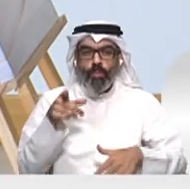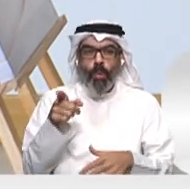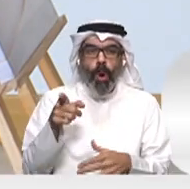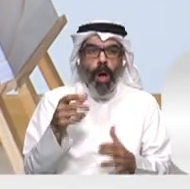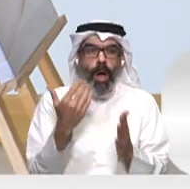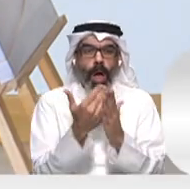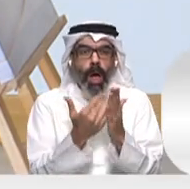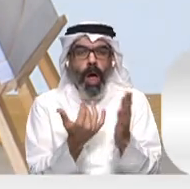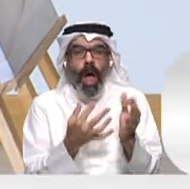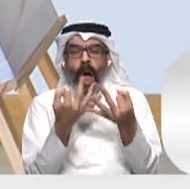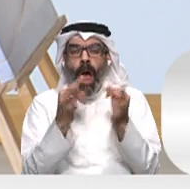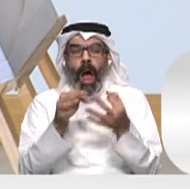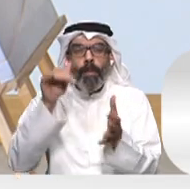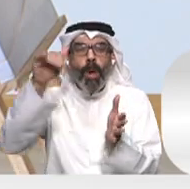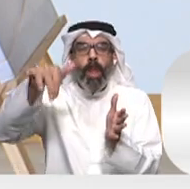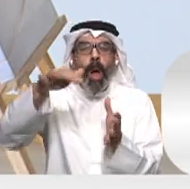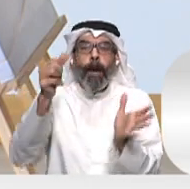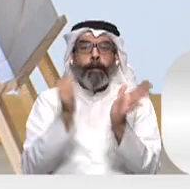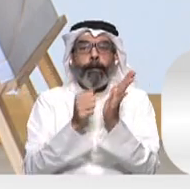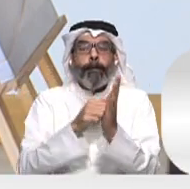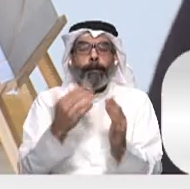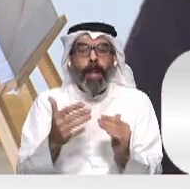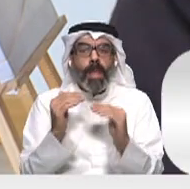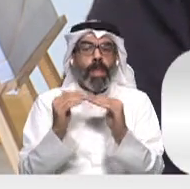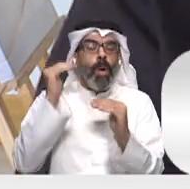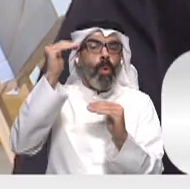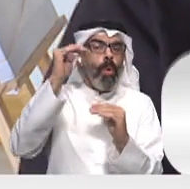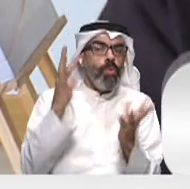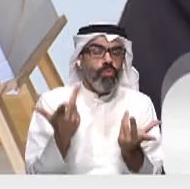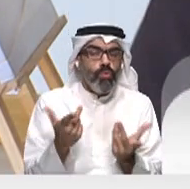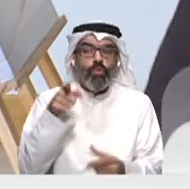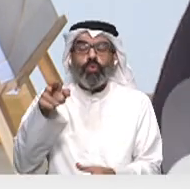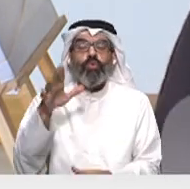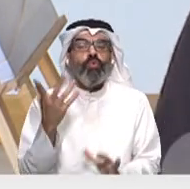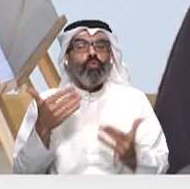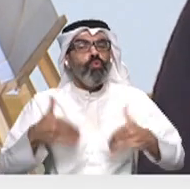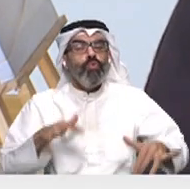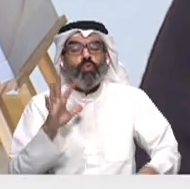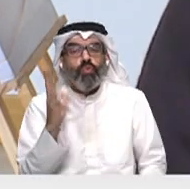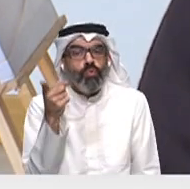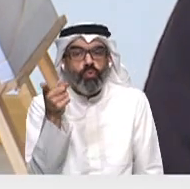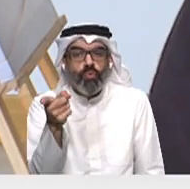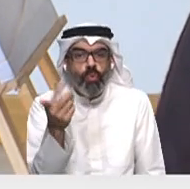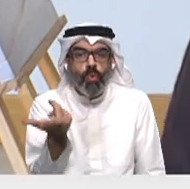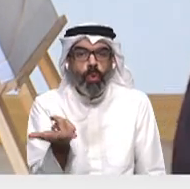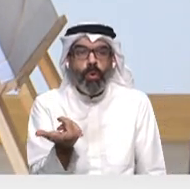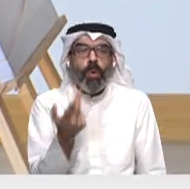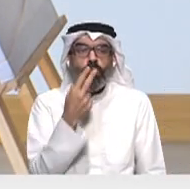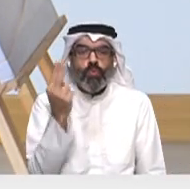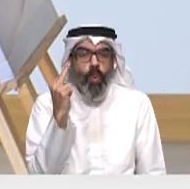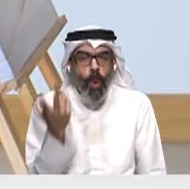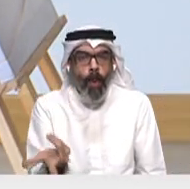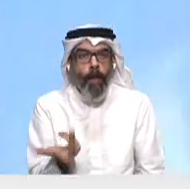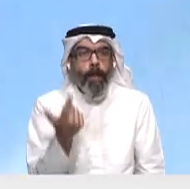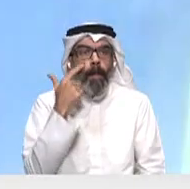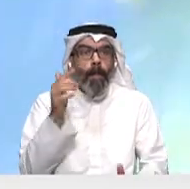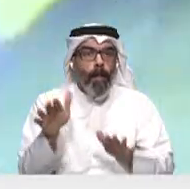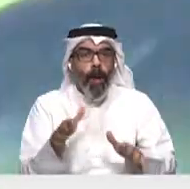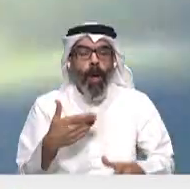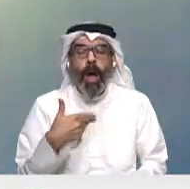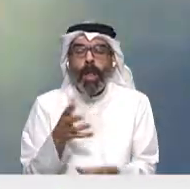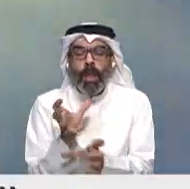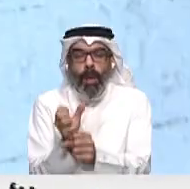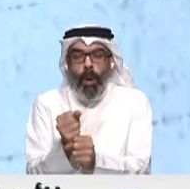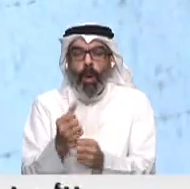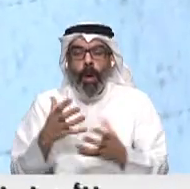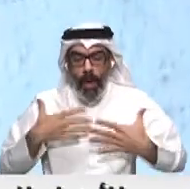الوصول وين ساكن واي دور وشنو نوع اعاقته ان شاء الله يا ربي الله يحفظهم ان شاء الله وبالعكس احنا مهتمين بصحتهم